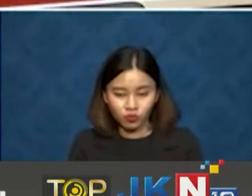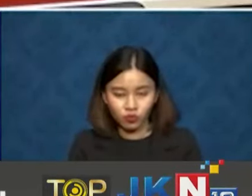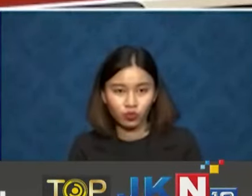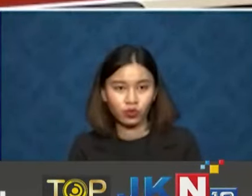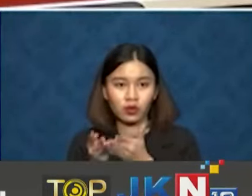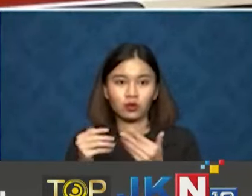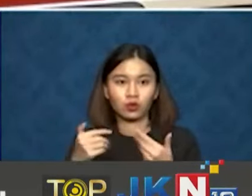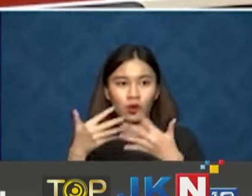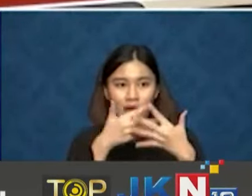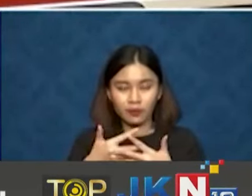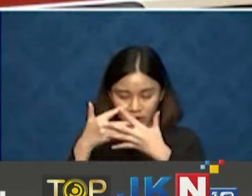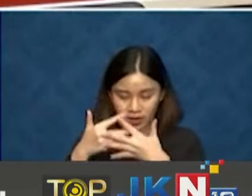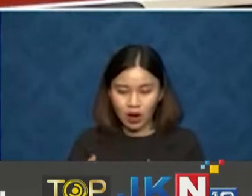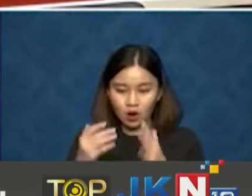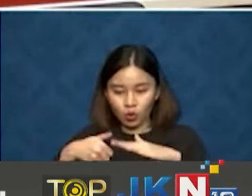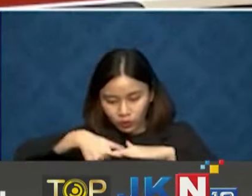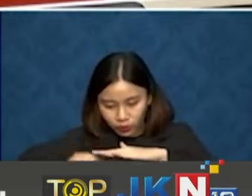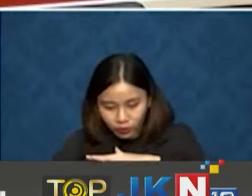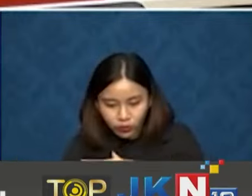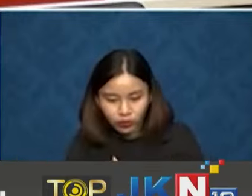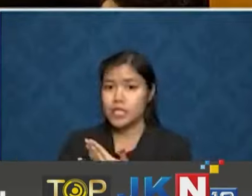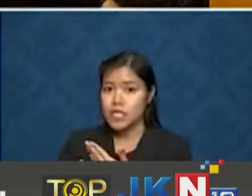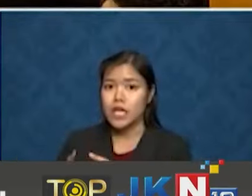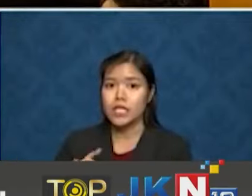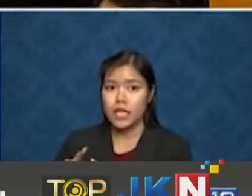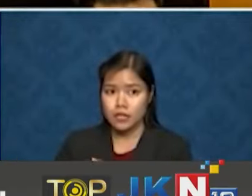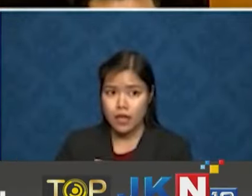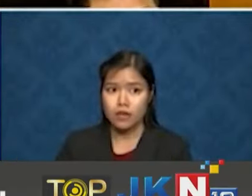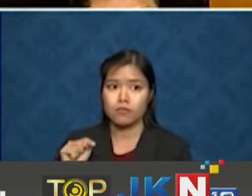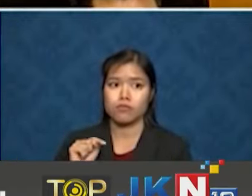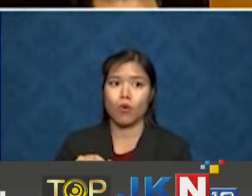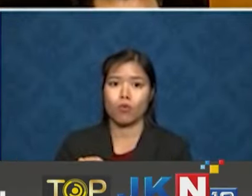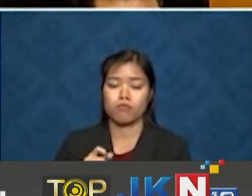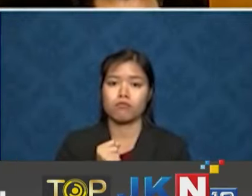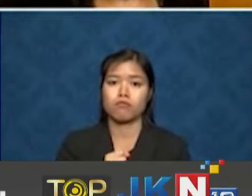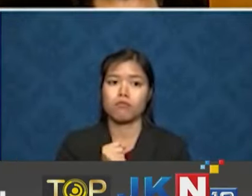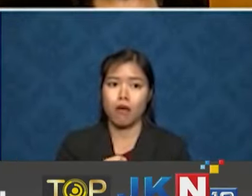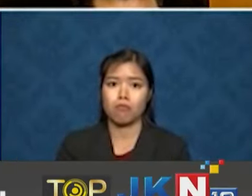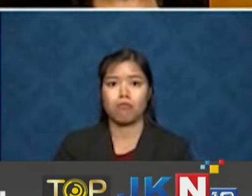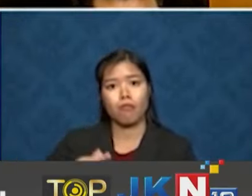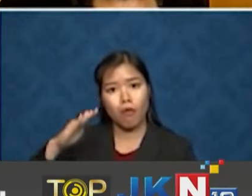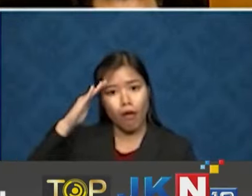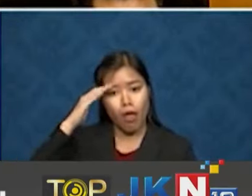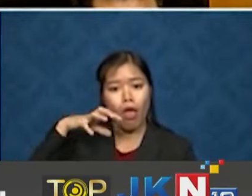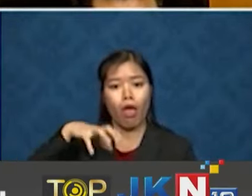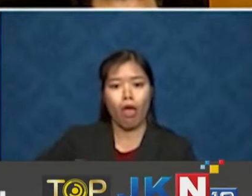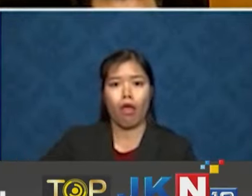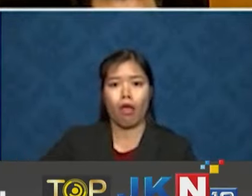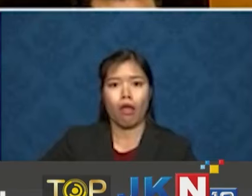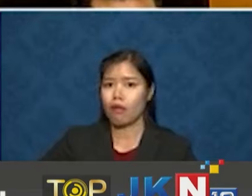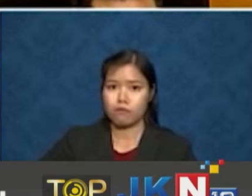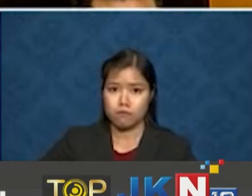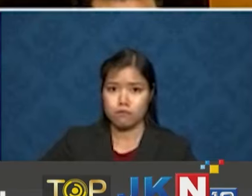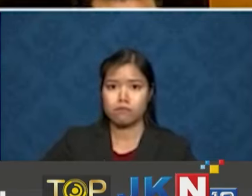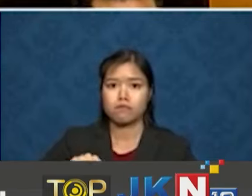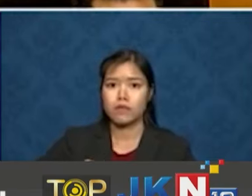ทักษ์นายก ตอบเองพูดเอง จัดการนี่โอ้โหนี่คือตัวตนของท่านเลยนะ ค่ะ ซัดแบบนะครับกับคุณชงคุณชวนก็ไม่กลัวนะ